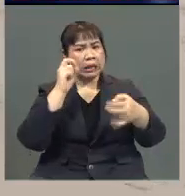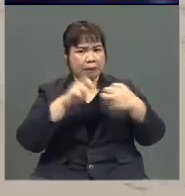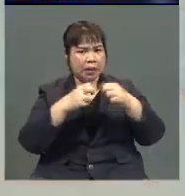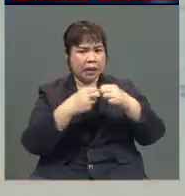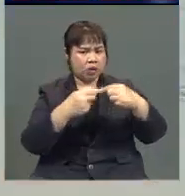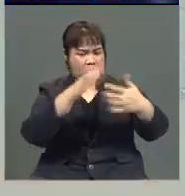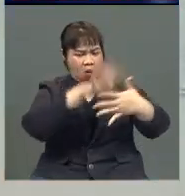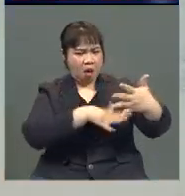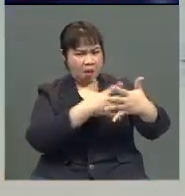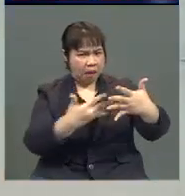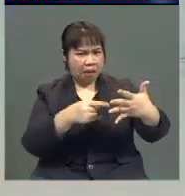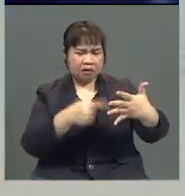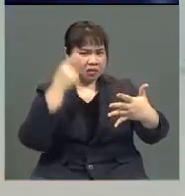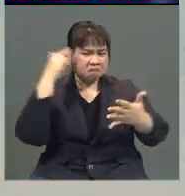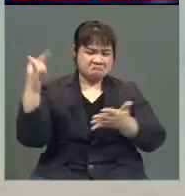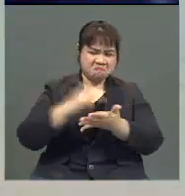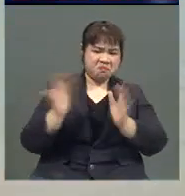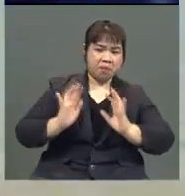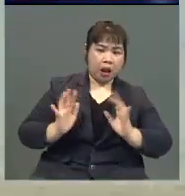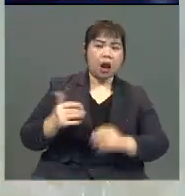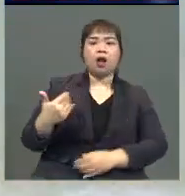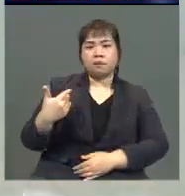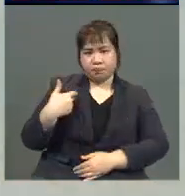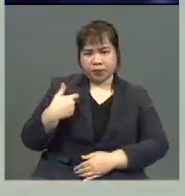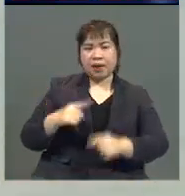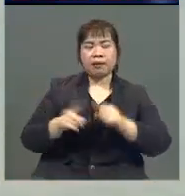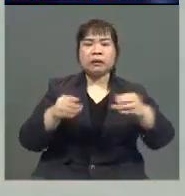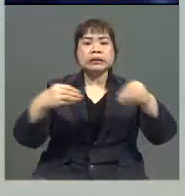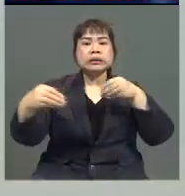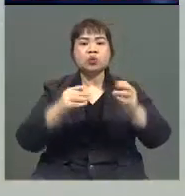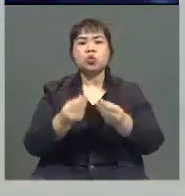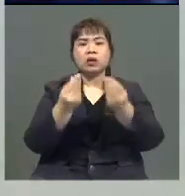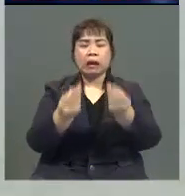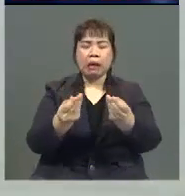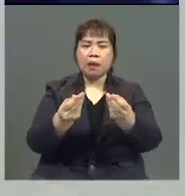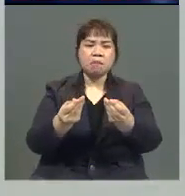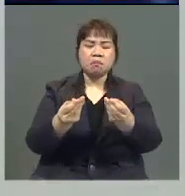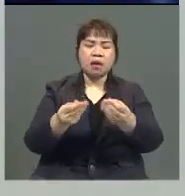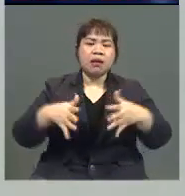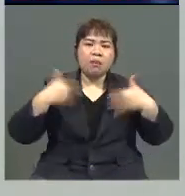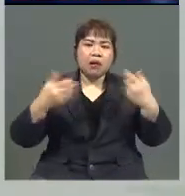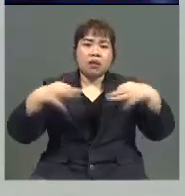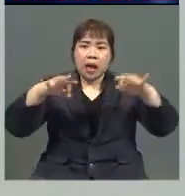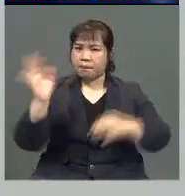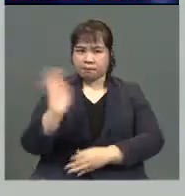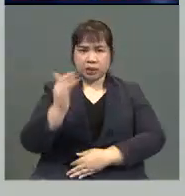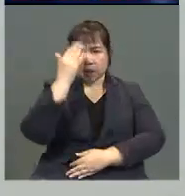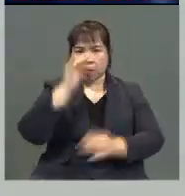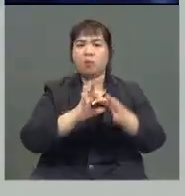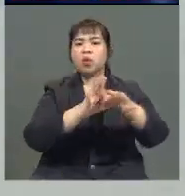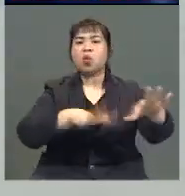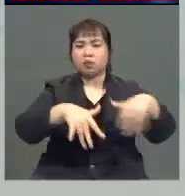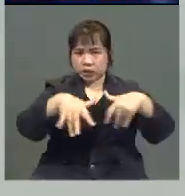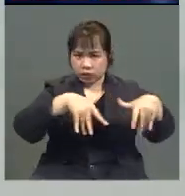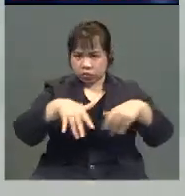sensitiveกับมาตรการแล้วก็ไม่เดินทางมาแต่ว่าจะยอมผ่อนคลายมาตรการเกินไปก็ไม่ได้เนื่องจากว่าเป็นห่วง